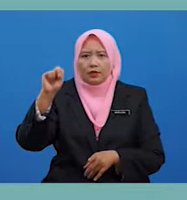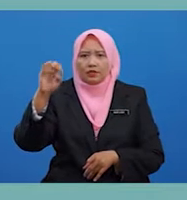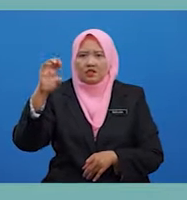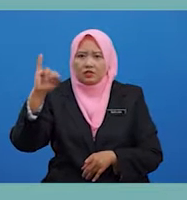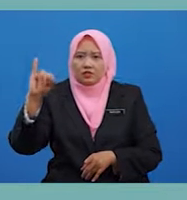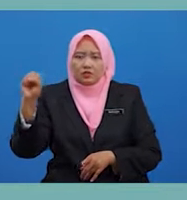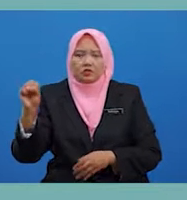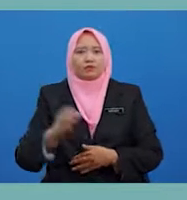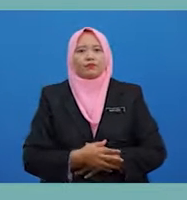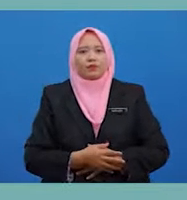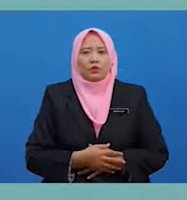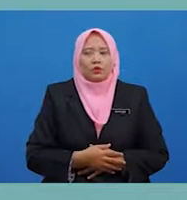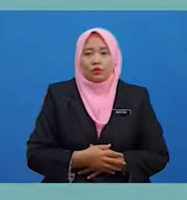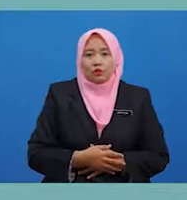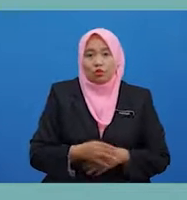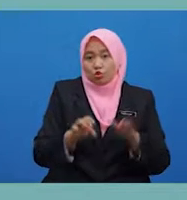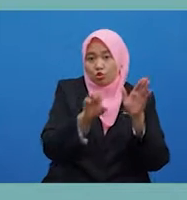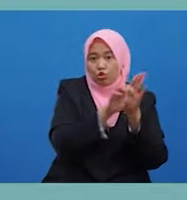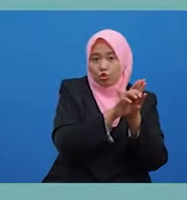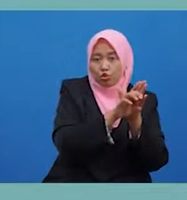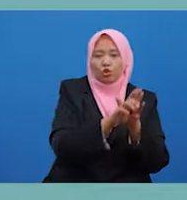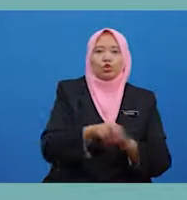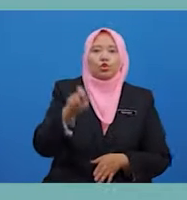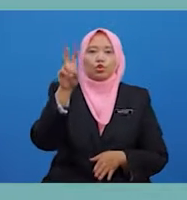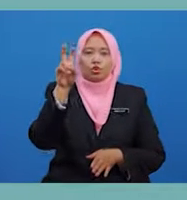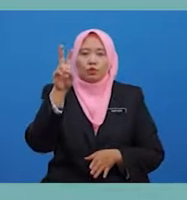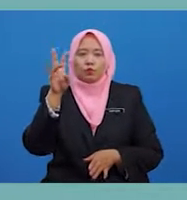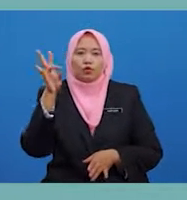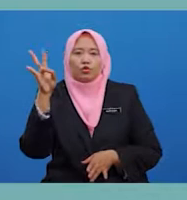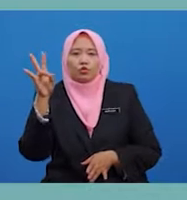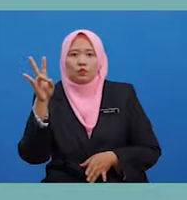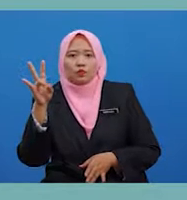tahun 2017, seramai